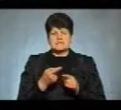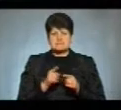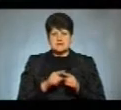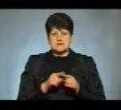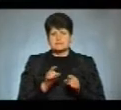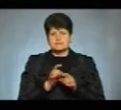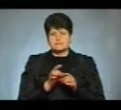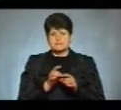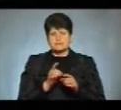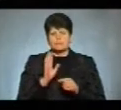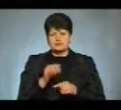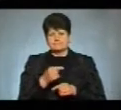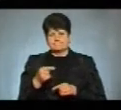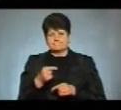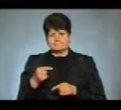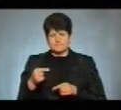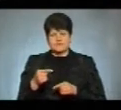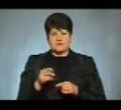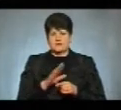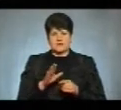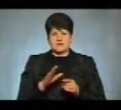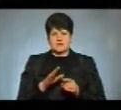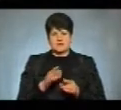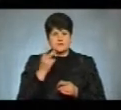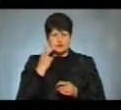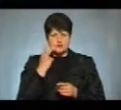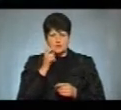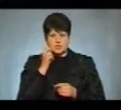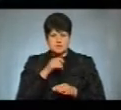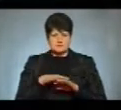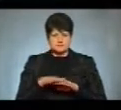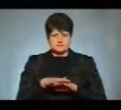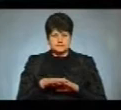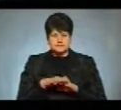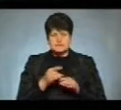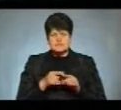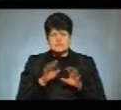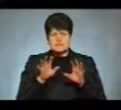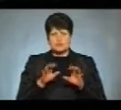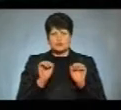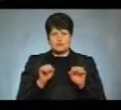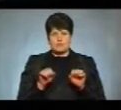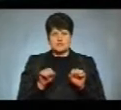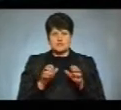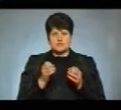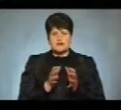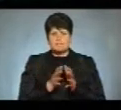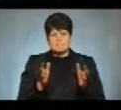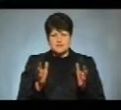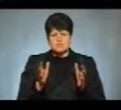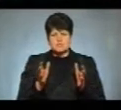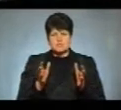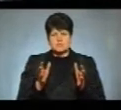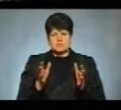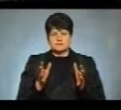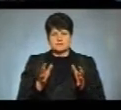дії під і без того нестабільне українське суспільство. Більш того, цей закон може ще більше поглибити